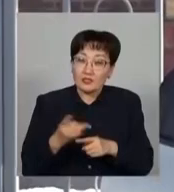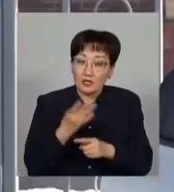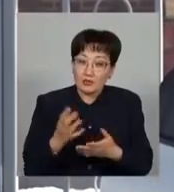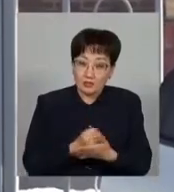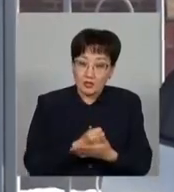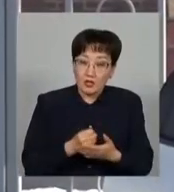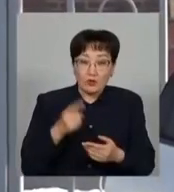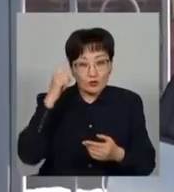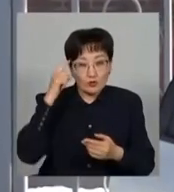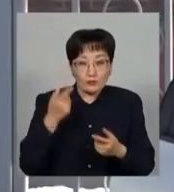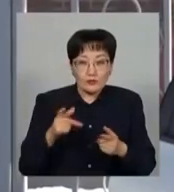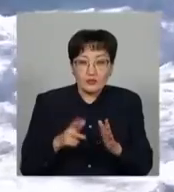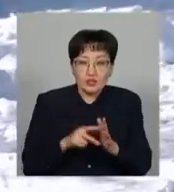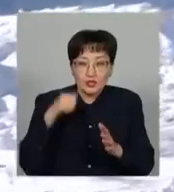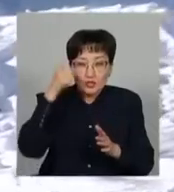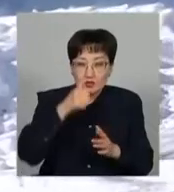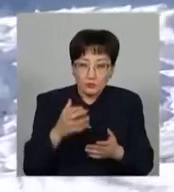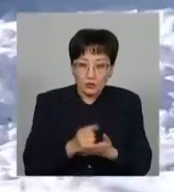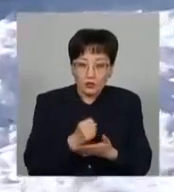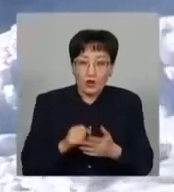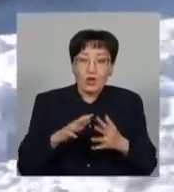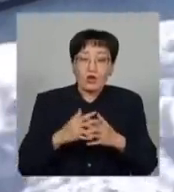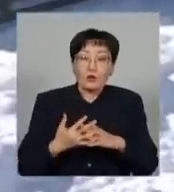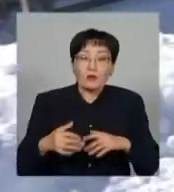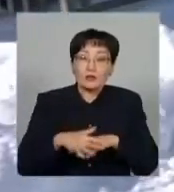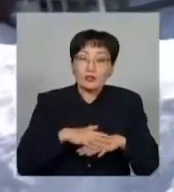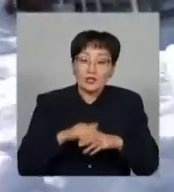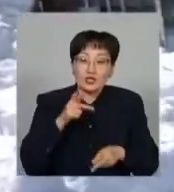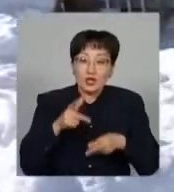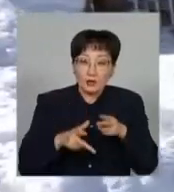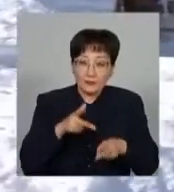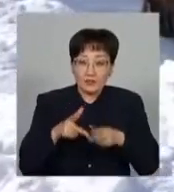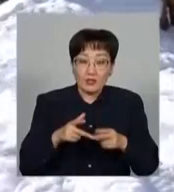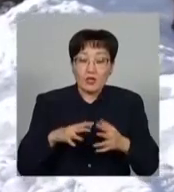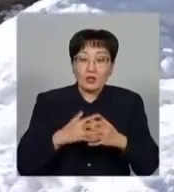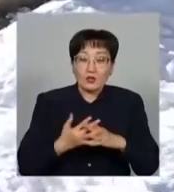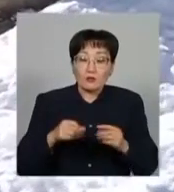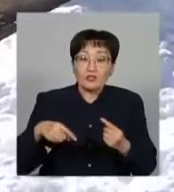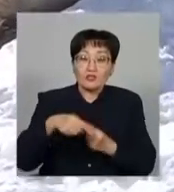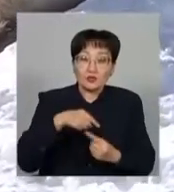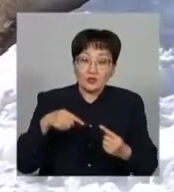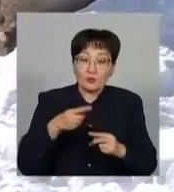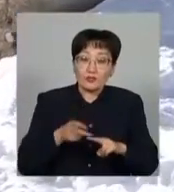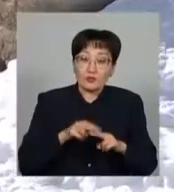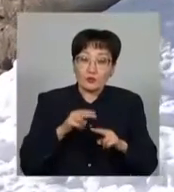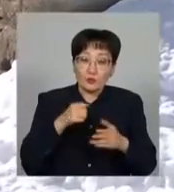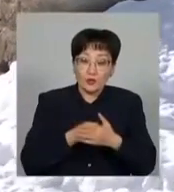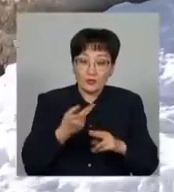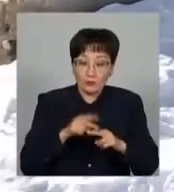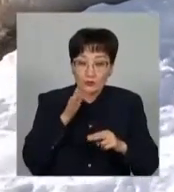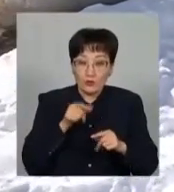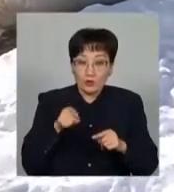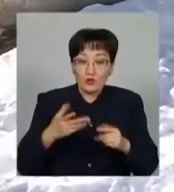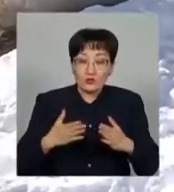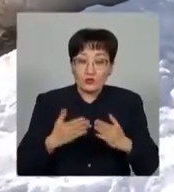ма? Бұл неге 8 жыл алады? Ауыл азаматтары шағымданып жатқан ауыл кәсіпкері осы уақытқа дейін осы